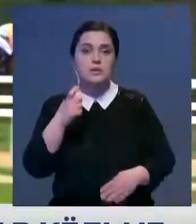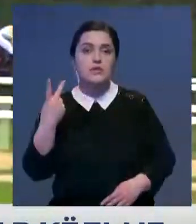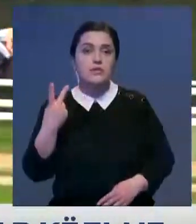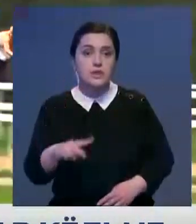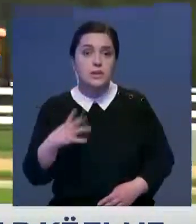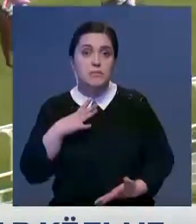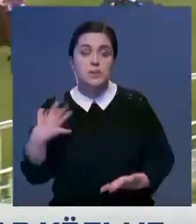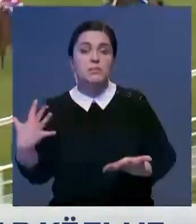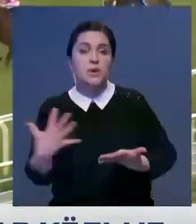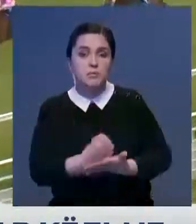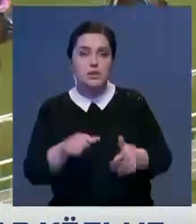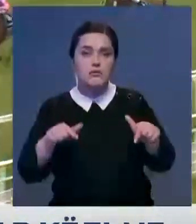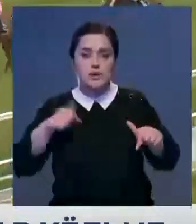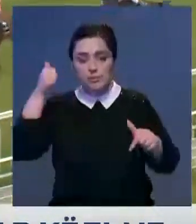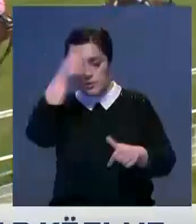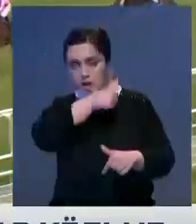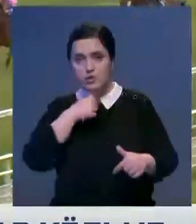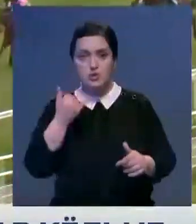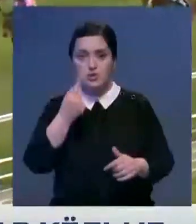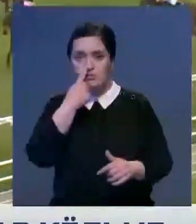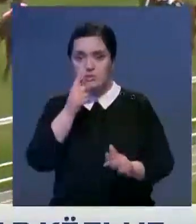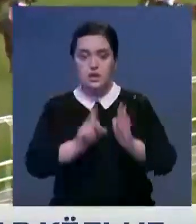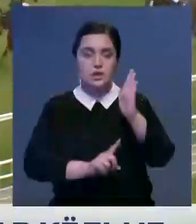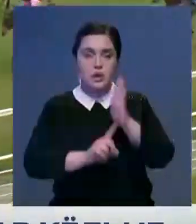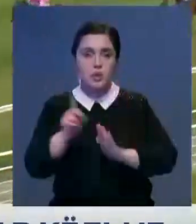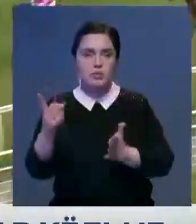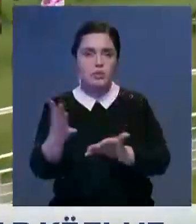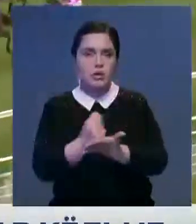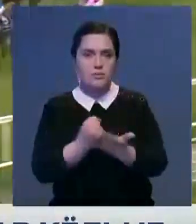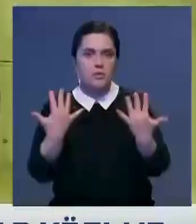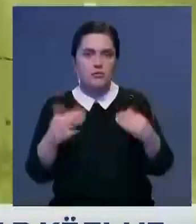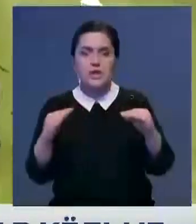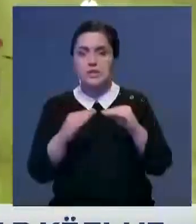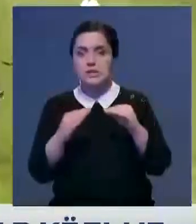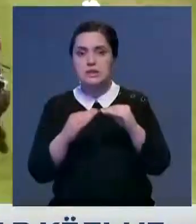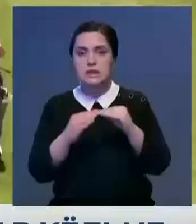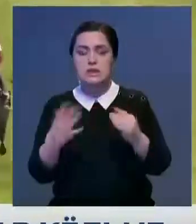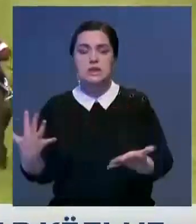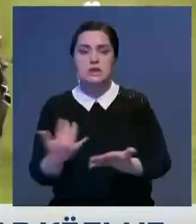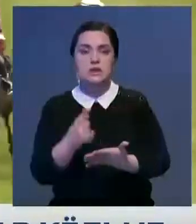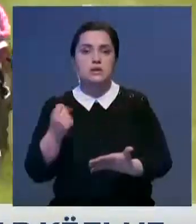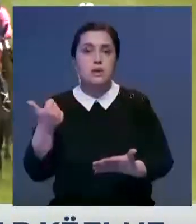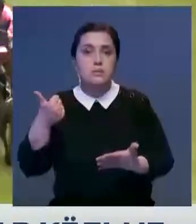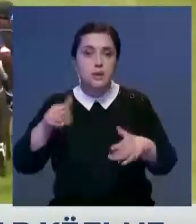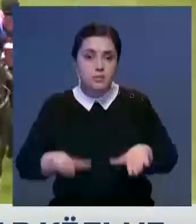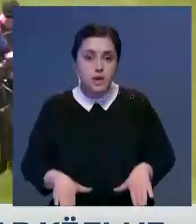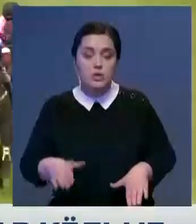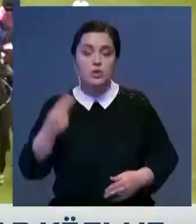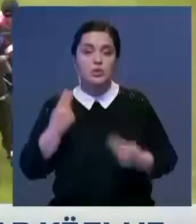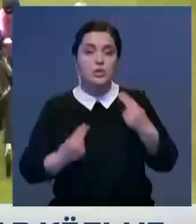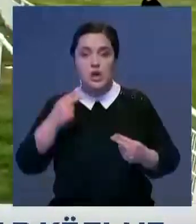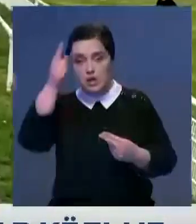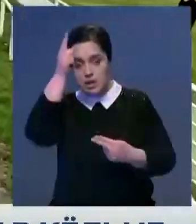120 побед. В этом году сезон только начался, а в копилке уже 10 наград за первое место. Турнир в Кёльне – один из